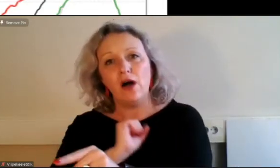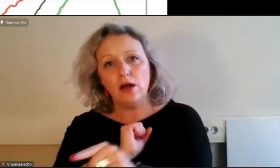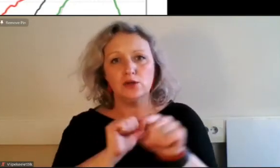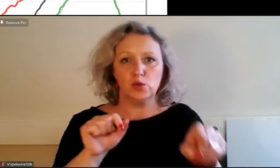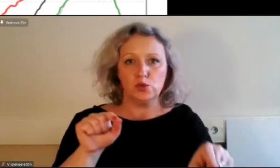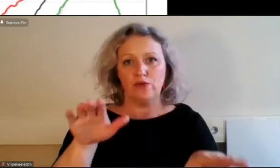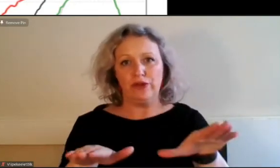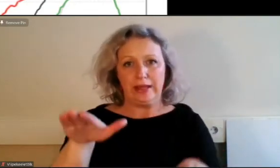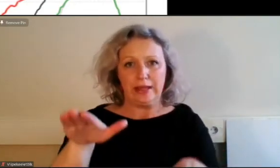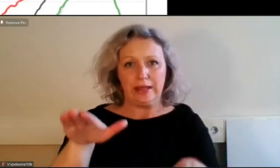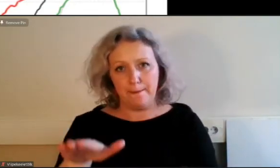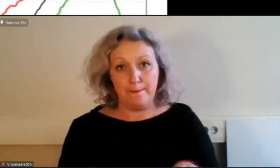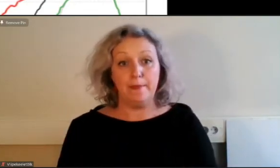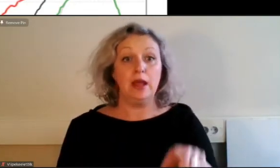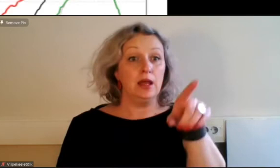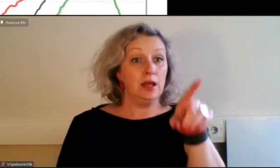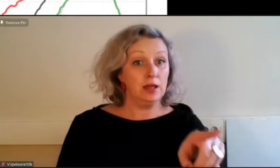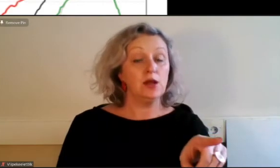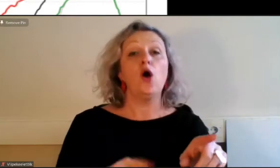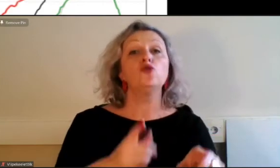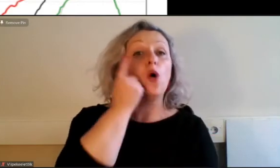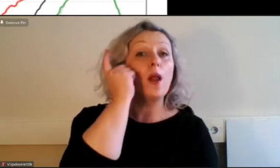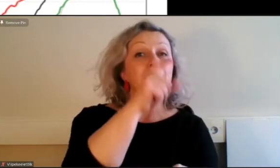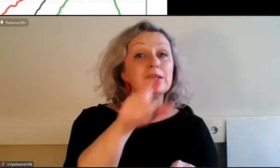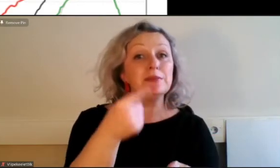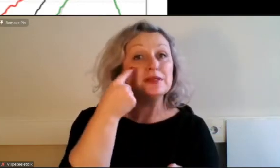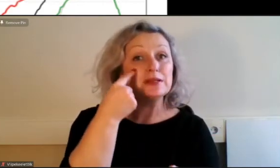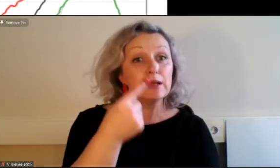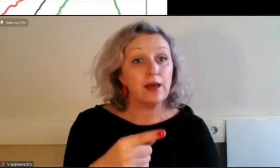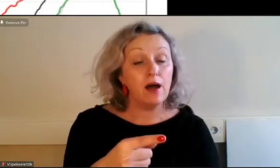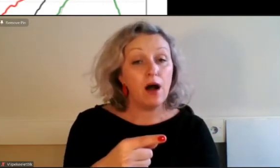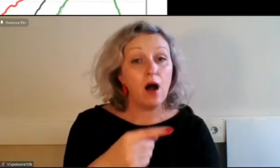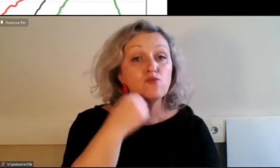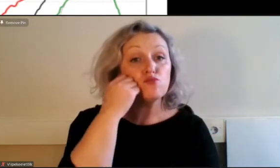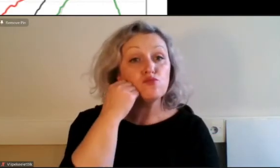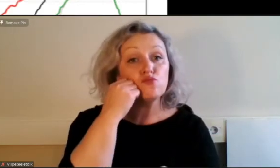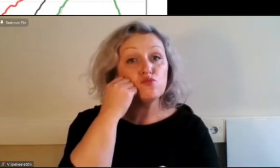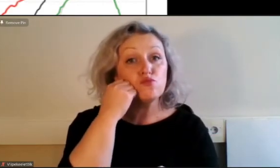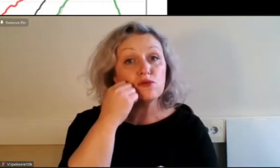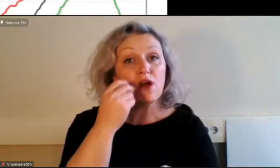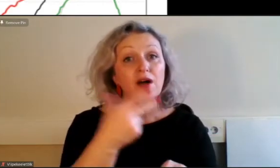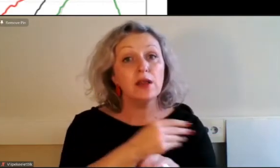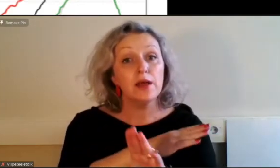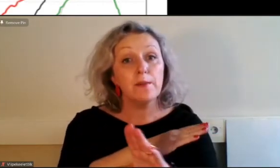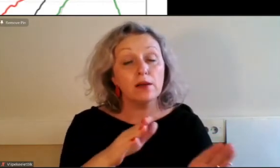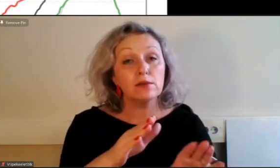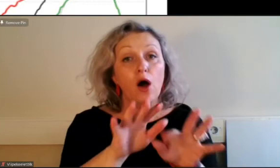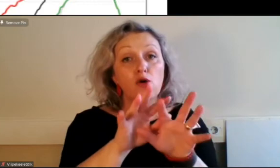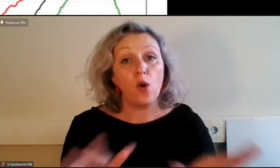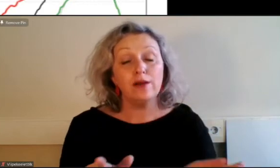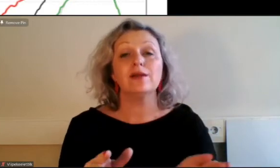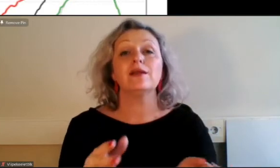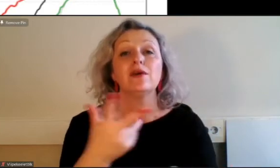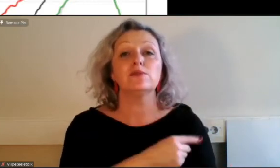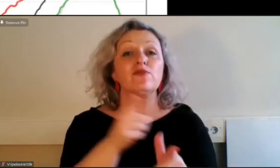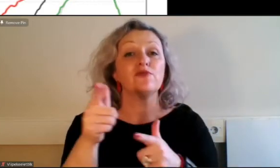nakatumine. Ja rohelisega on need, kes on täielikult vaktsineeritud. Kevadel oli ka nende hulgas